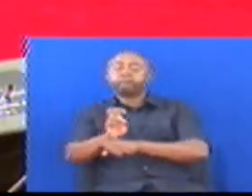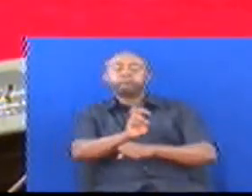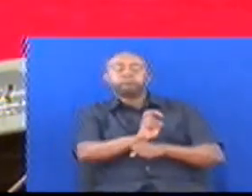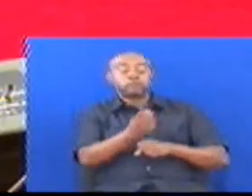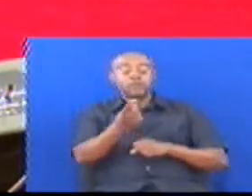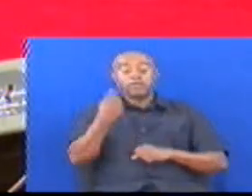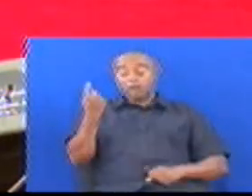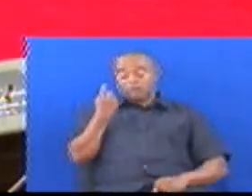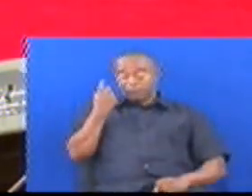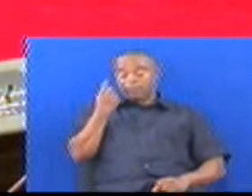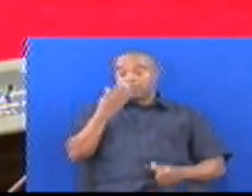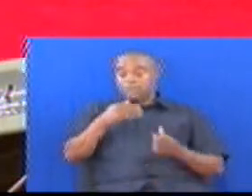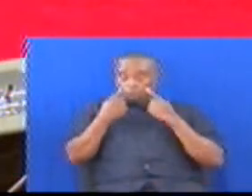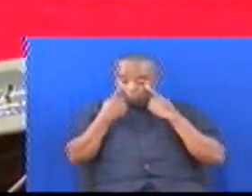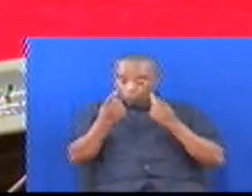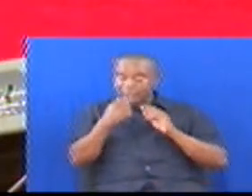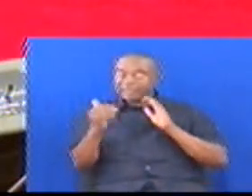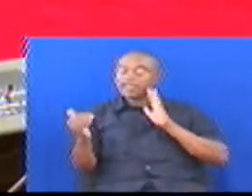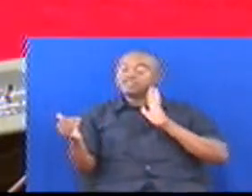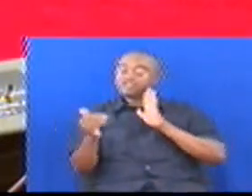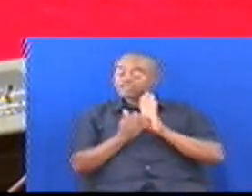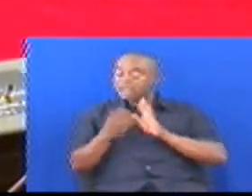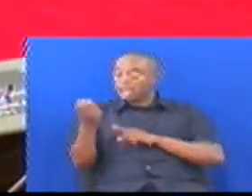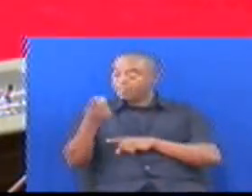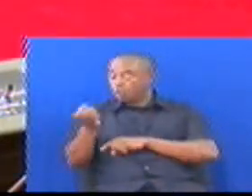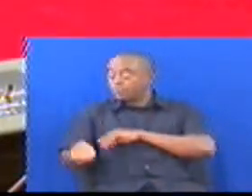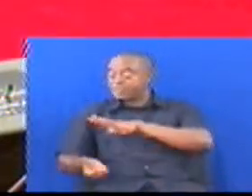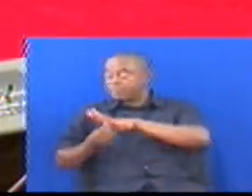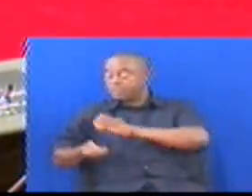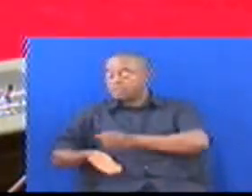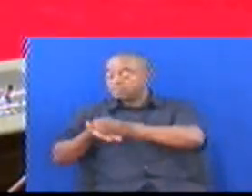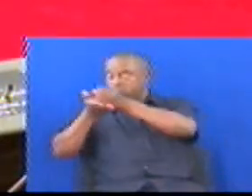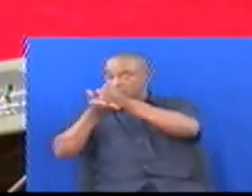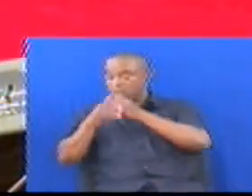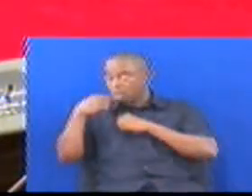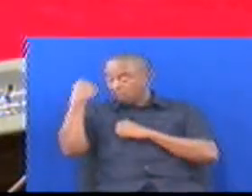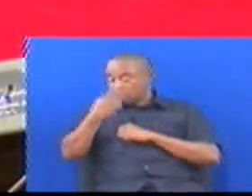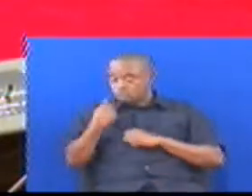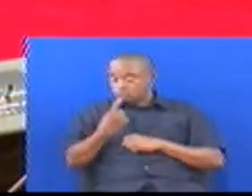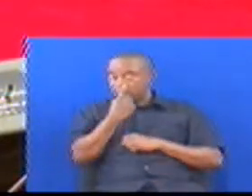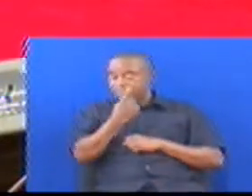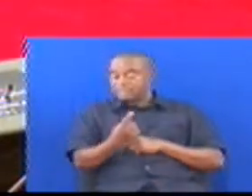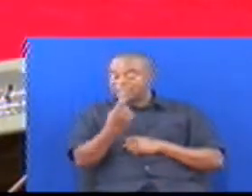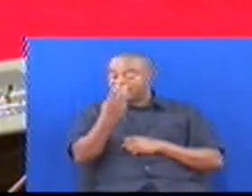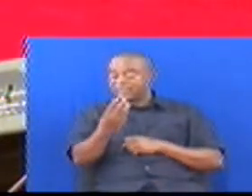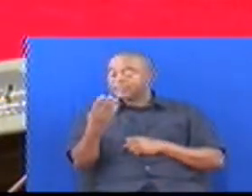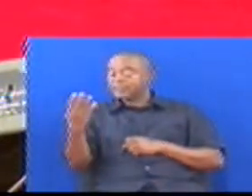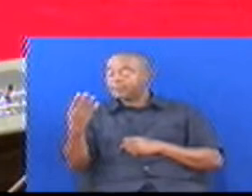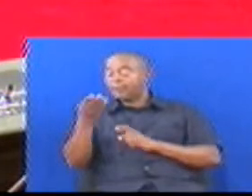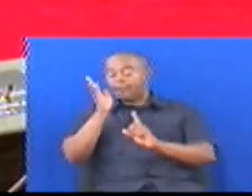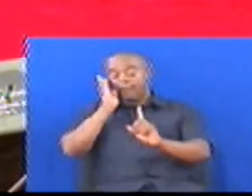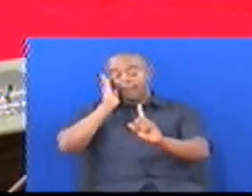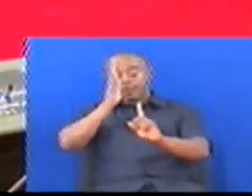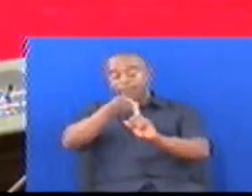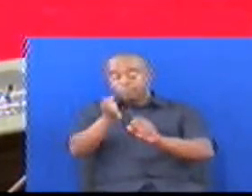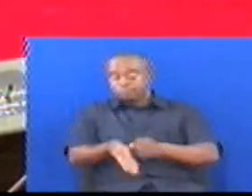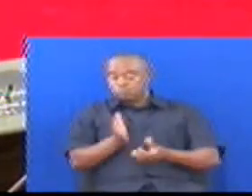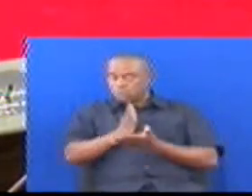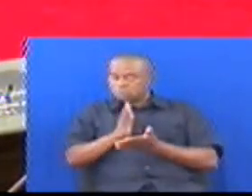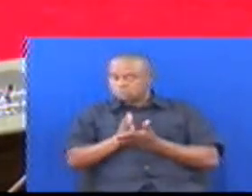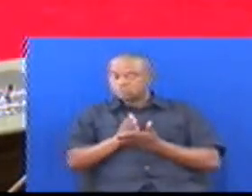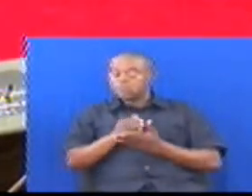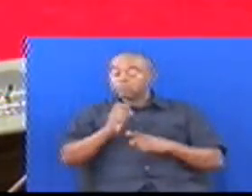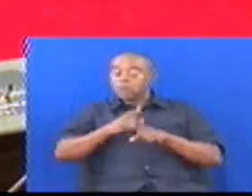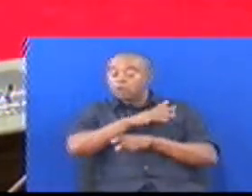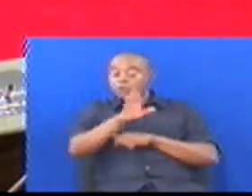taifa kwa mujibu wa sheria ya mikopo, dhamana na misaada sura ya 134 kwa lengo la kuhakikisha linakuwa himilivu